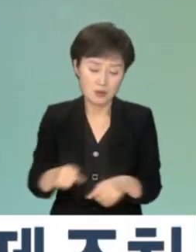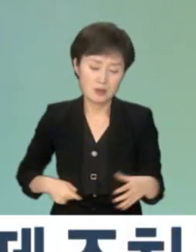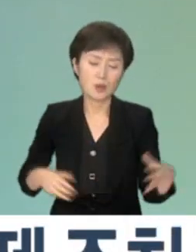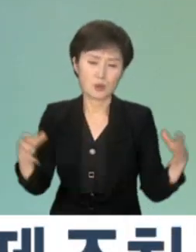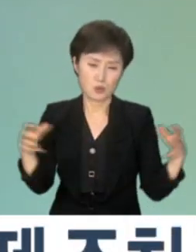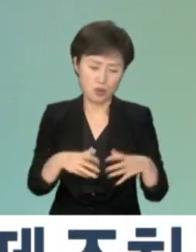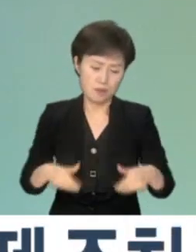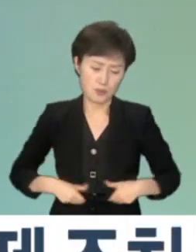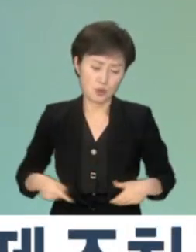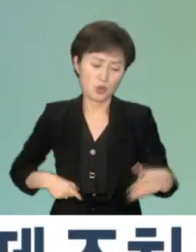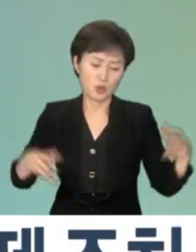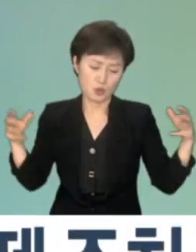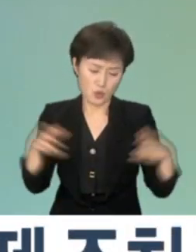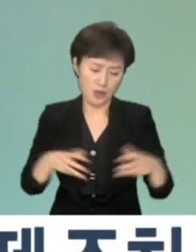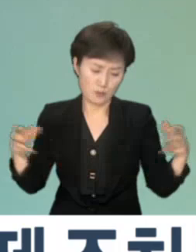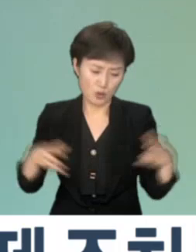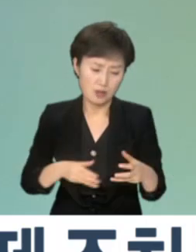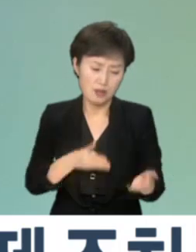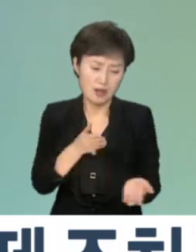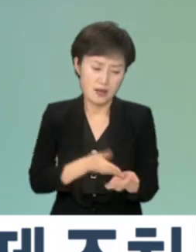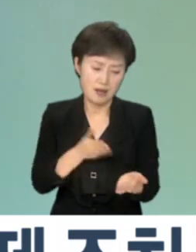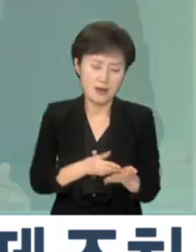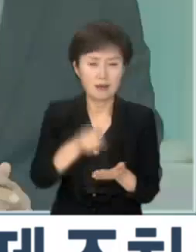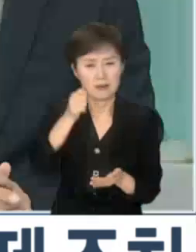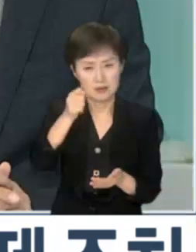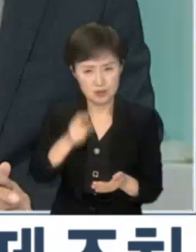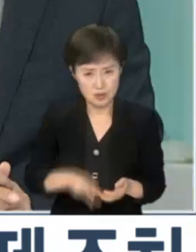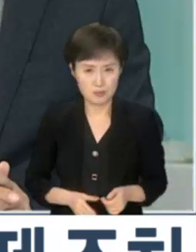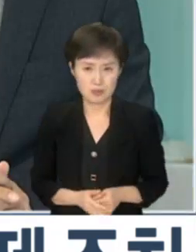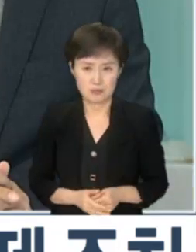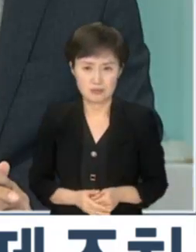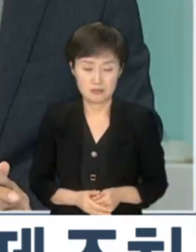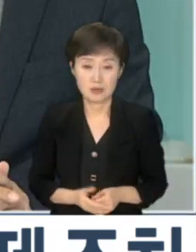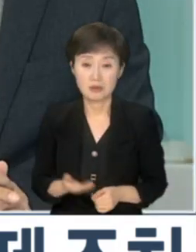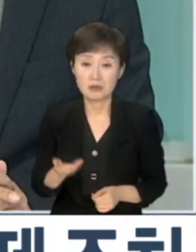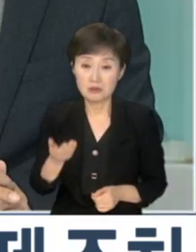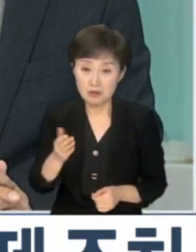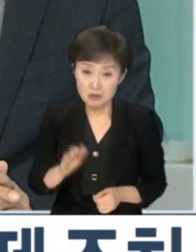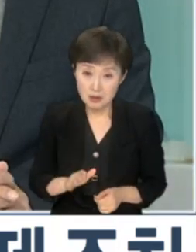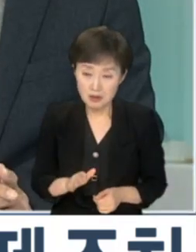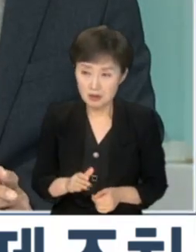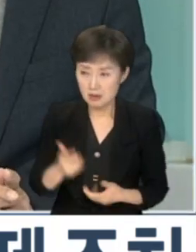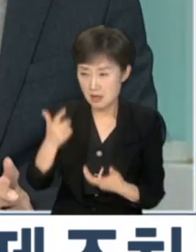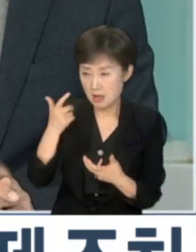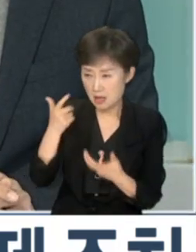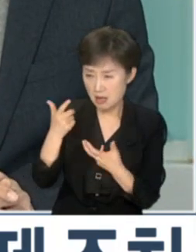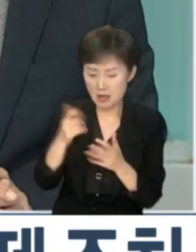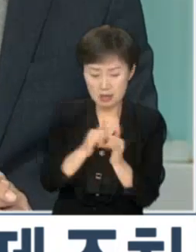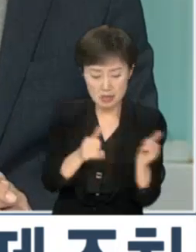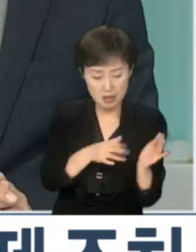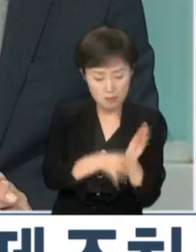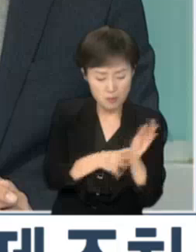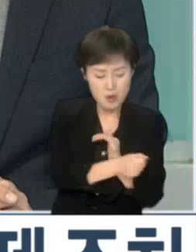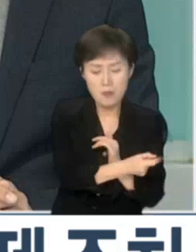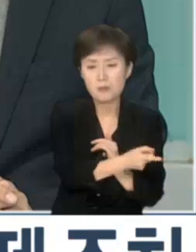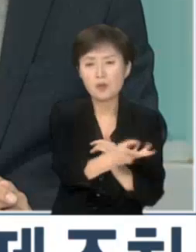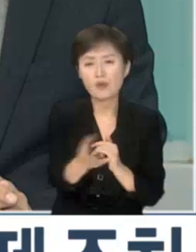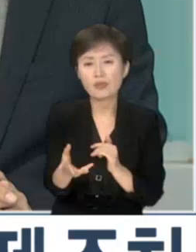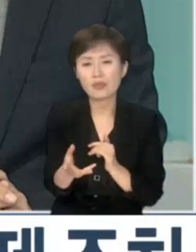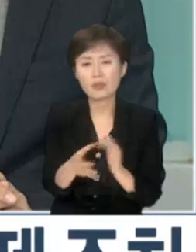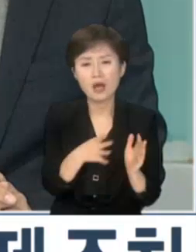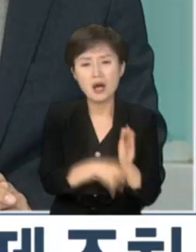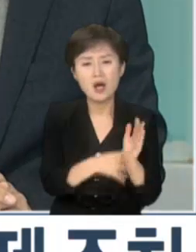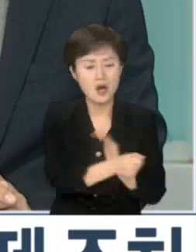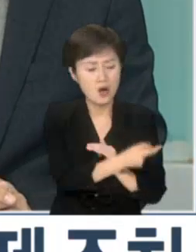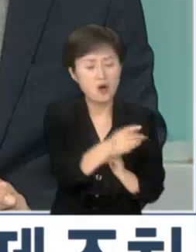된다라는 메시지를 계속해서 발산을 했고 그중에 이제 일부 강성 당원들이 지금 일탈하는 행위들에 대해서는 그때그때마다